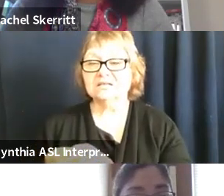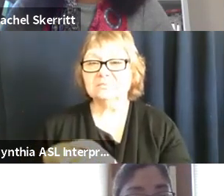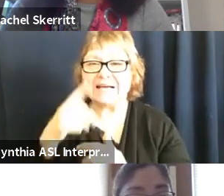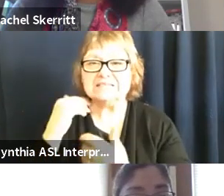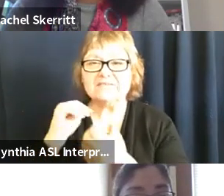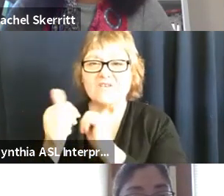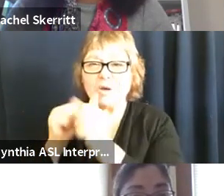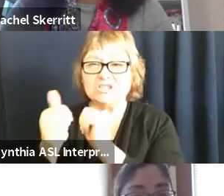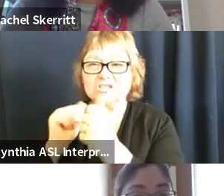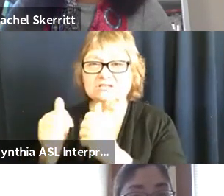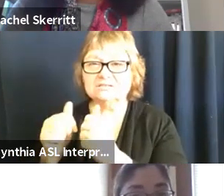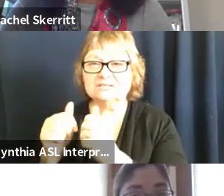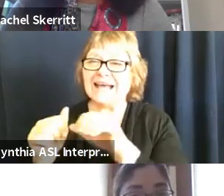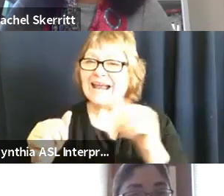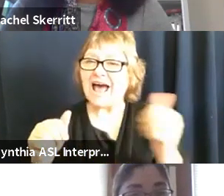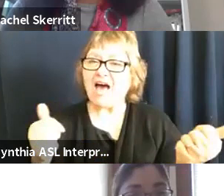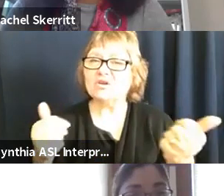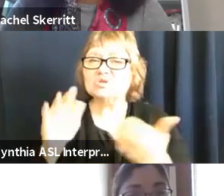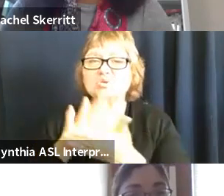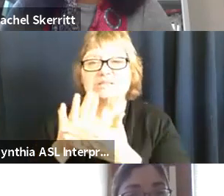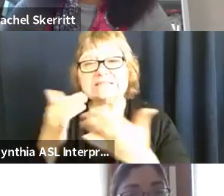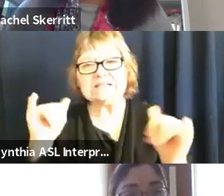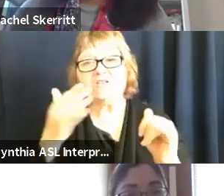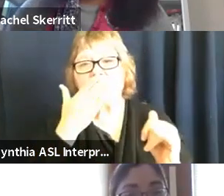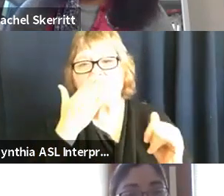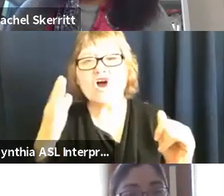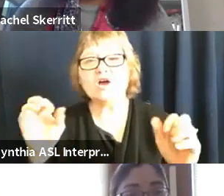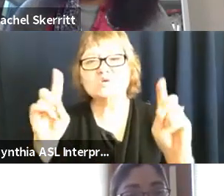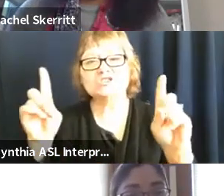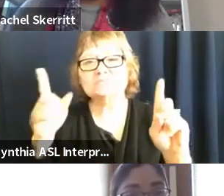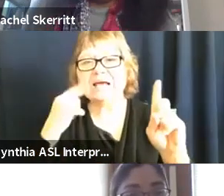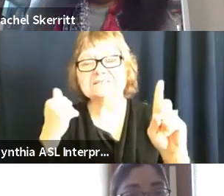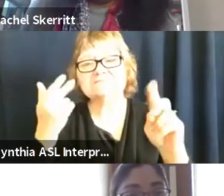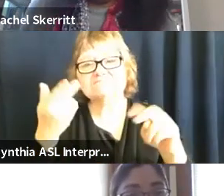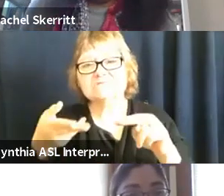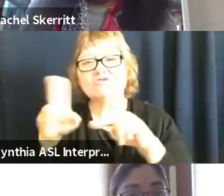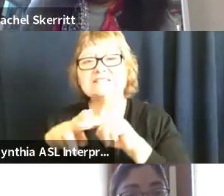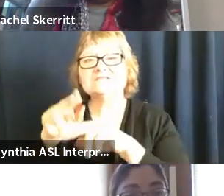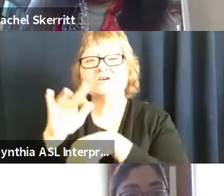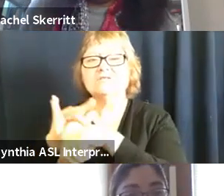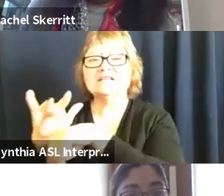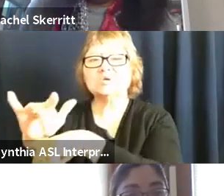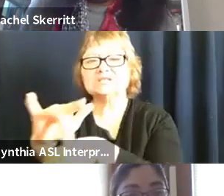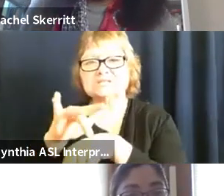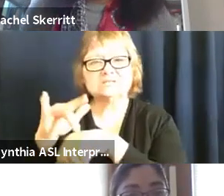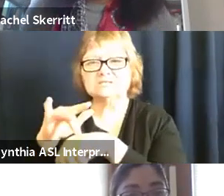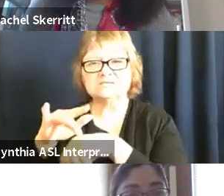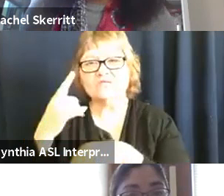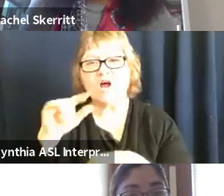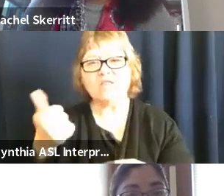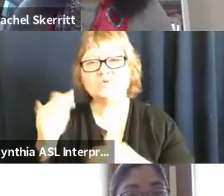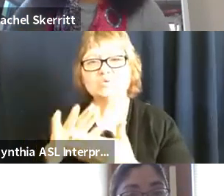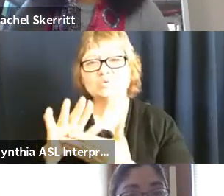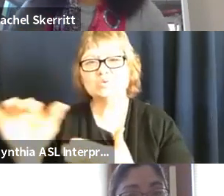其他学校都是会得到好的教育。 In other school, they can still get a very good education because they have increased resources in all other school as well.